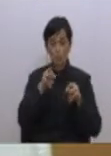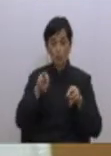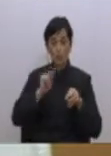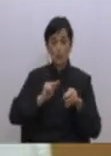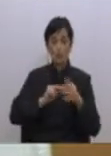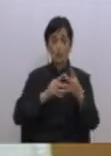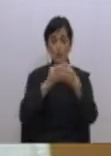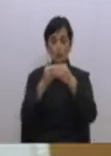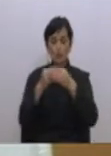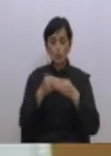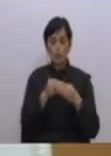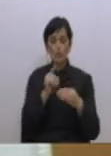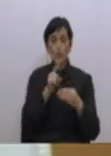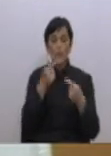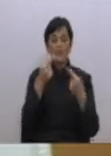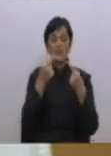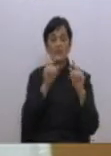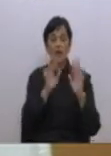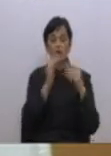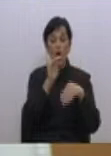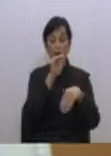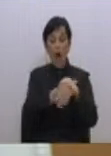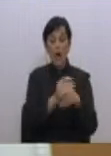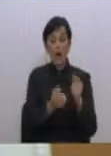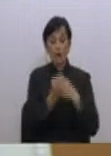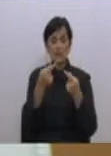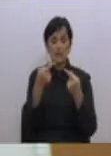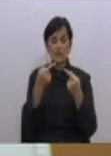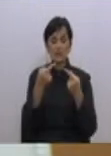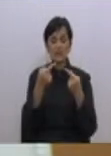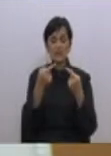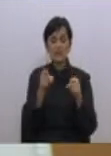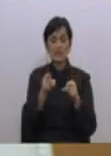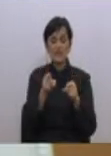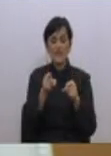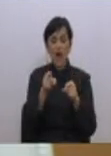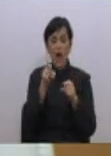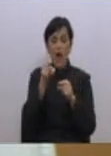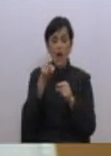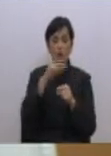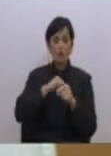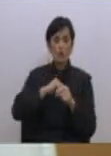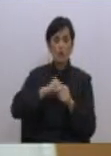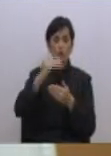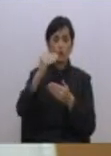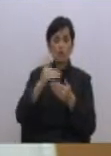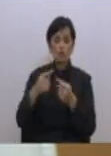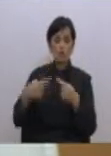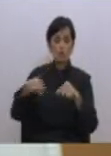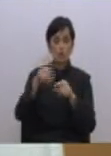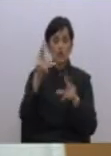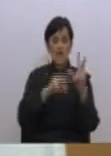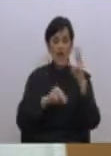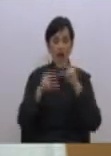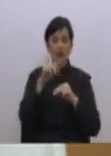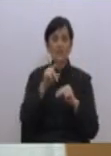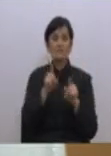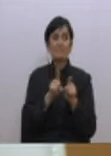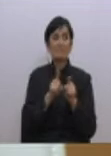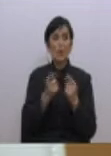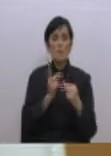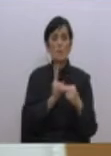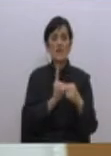იმისთვის, რომ სხვა შემთხვევაში აღმოჩენილი ფინანსური დარღვევები სტრუქტურებმა გაითვალისწინონ და რაღაცნაირად პრევენციაზე